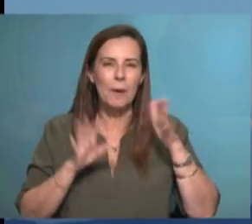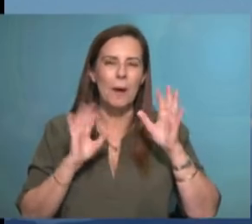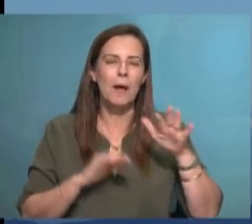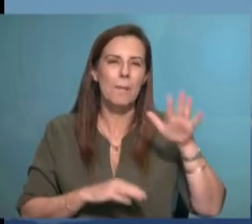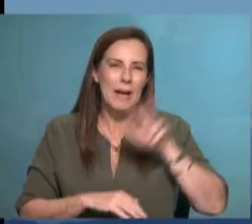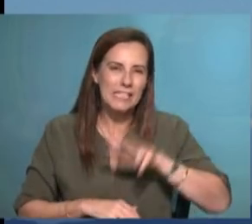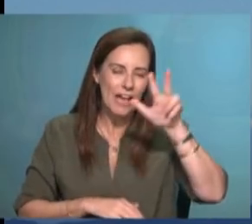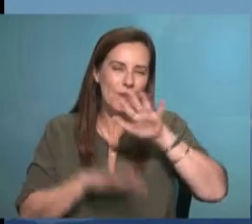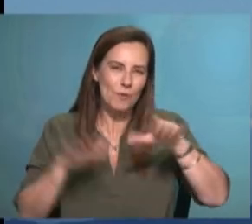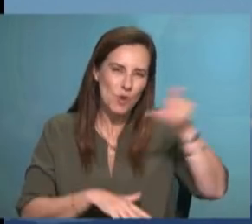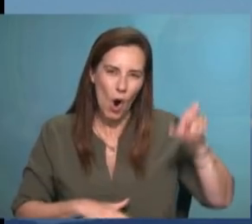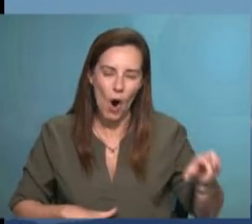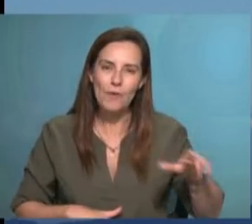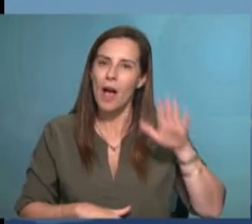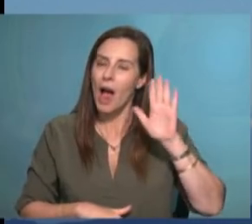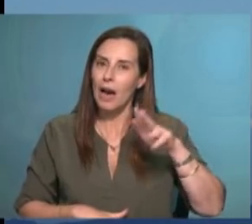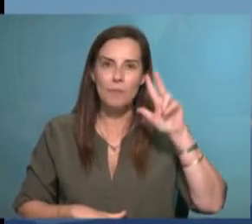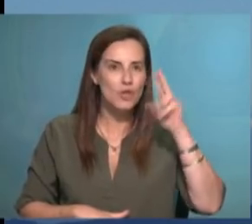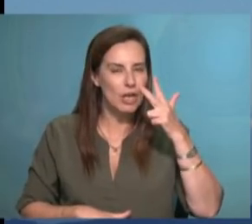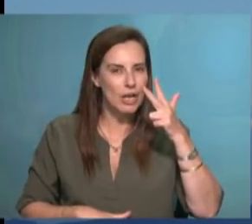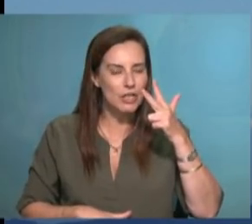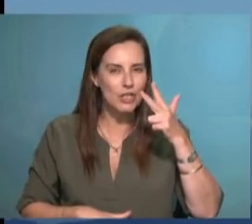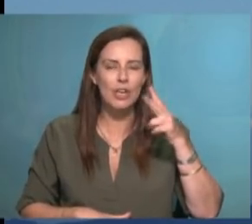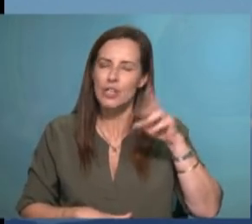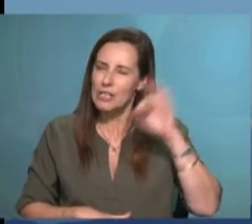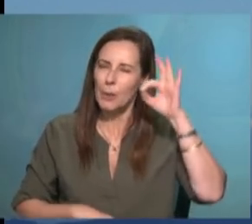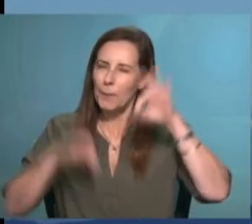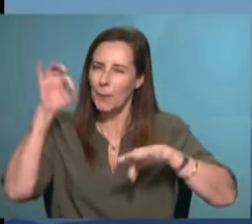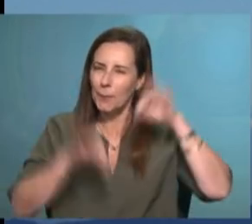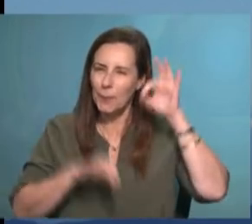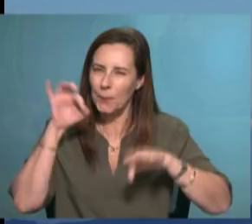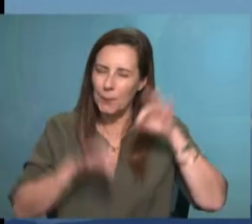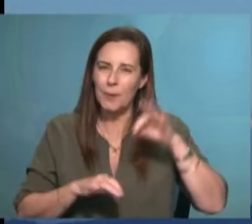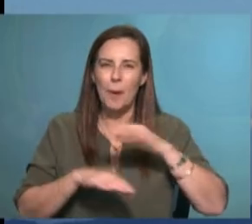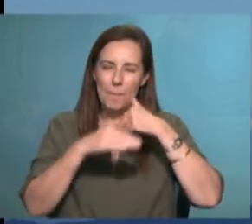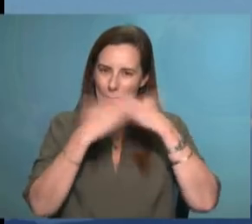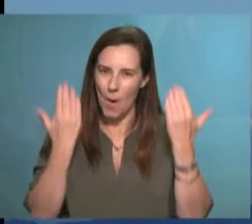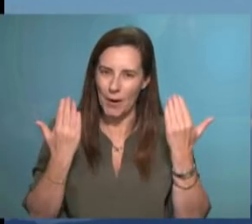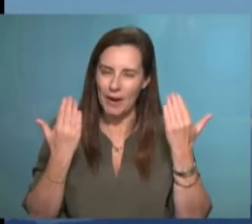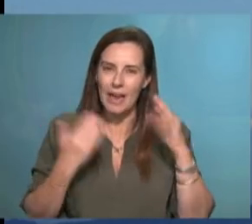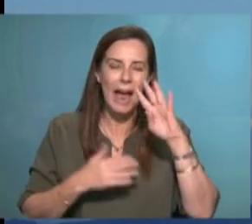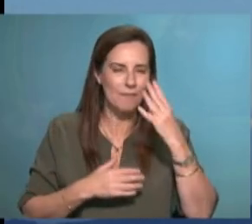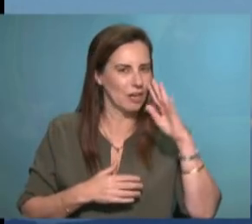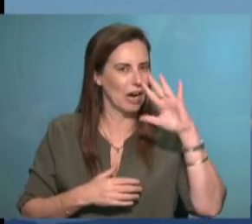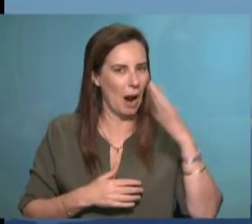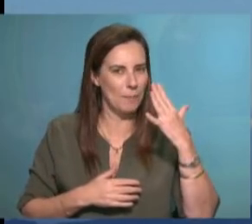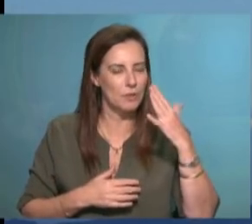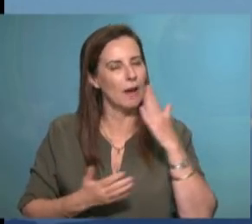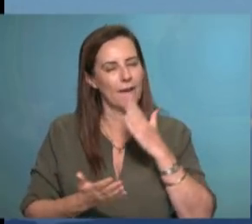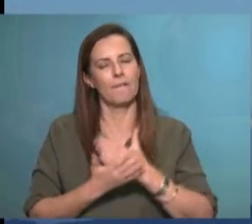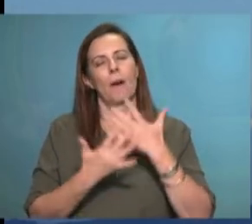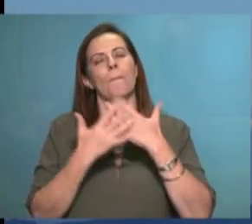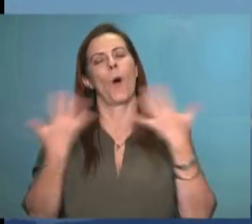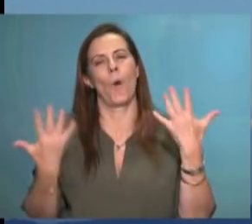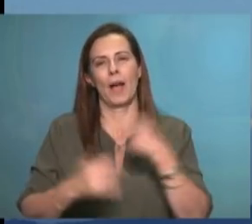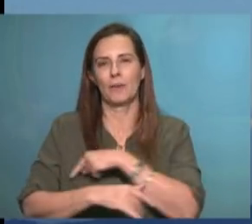לאורך מישור החוף. גם בשלישי קיים סיכוי לטפטוף עד גשם קל בשעות הבוקר. רביעי וחמישי, זה כבר ברור,